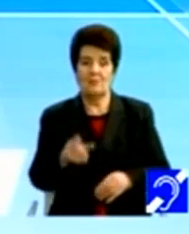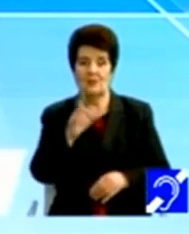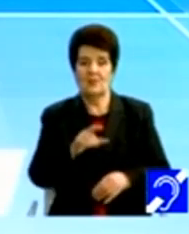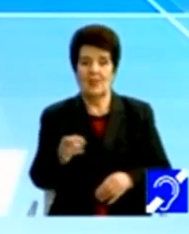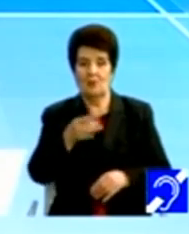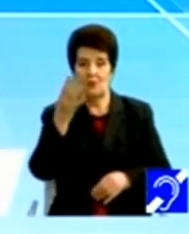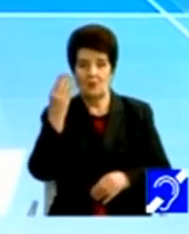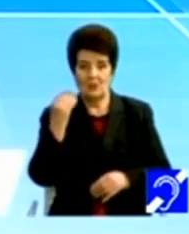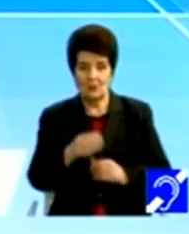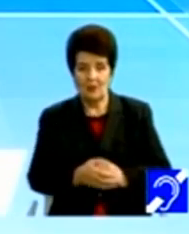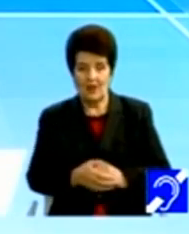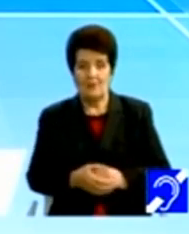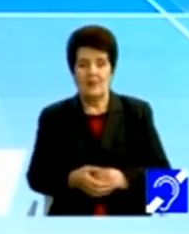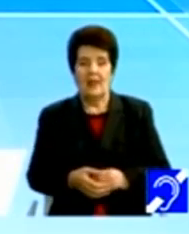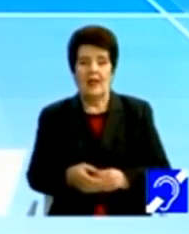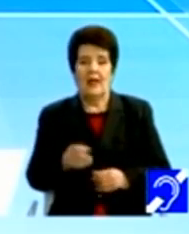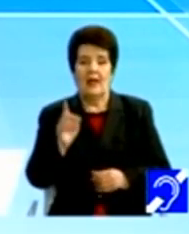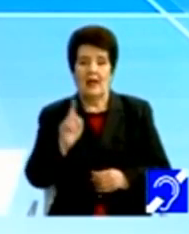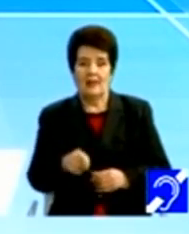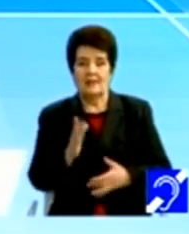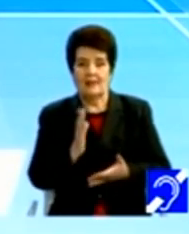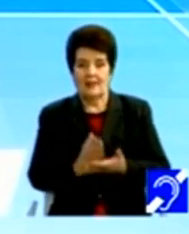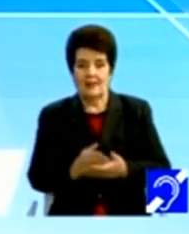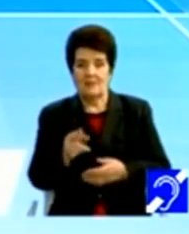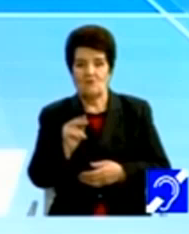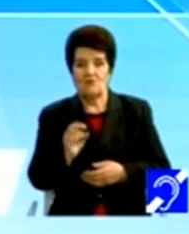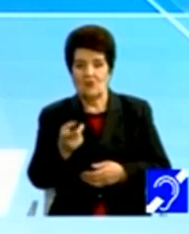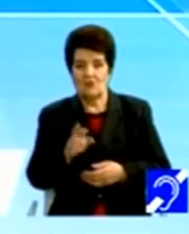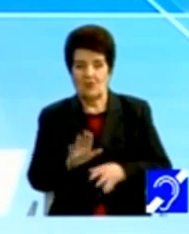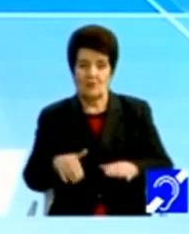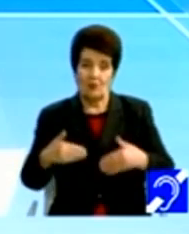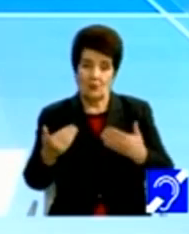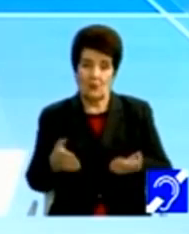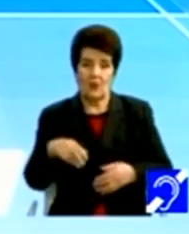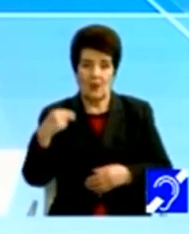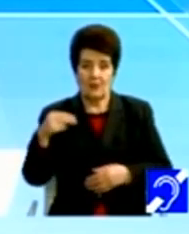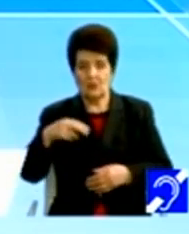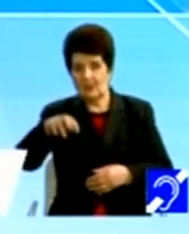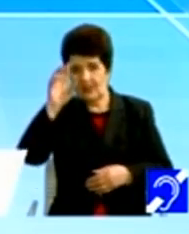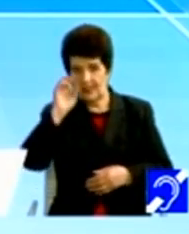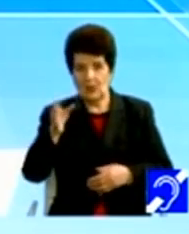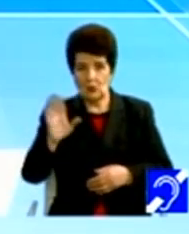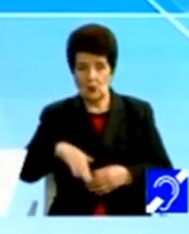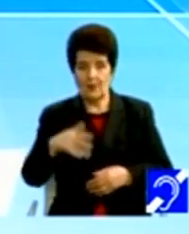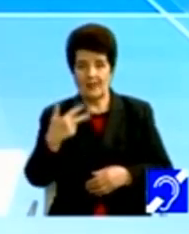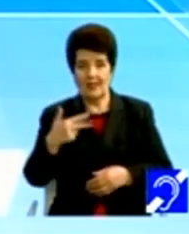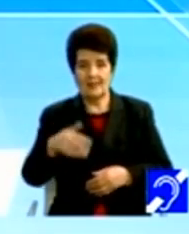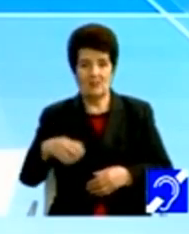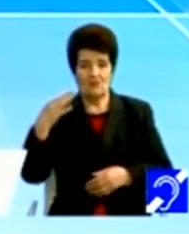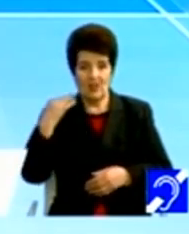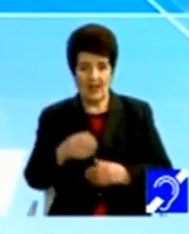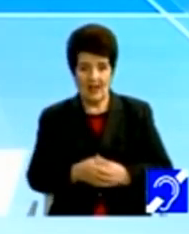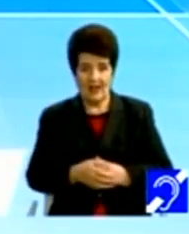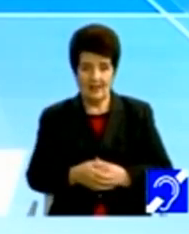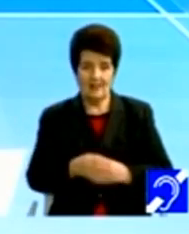jurul acestui proiect și ne unim cu țara. Asta este ceea ce propun eu ca președinte de stat după 30 de ani de